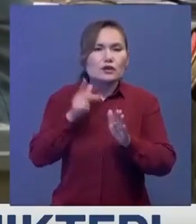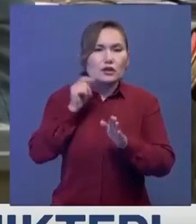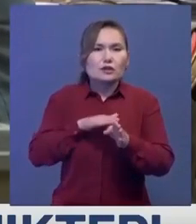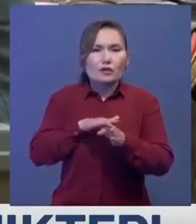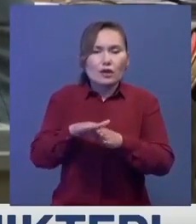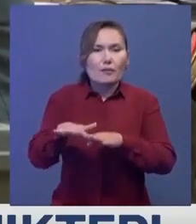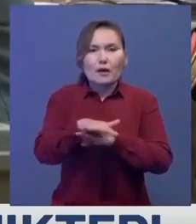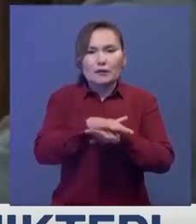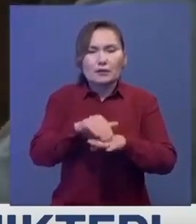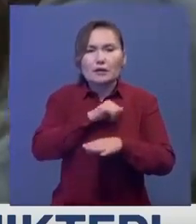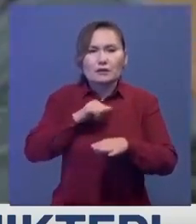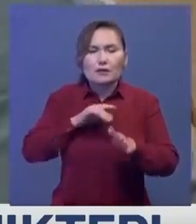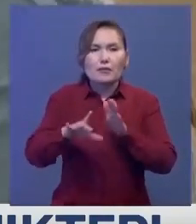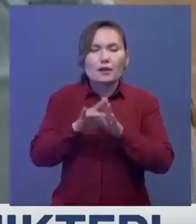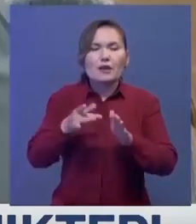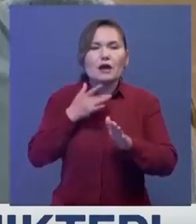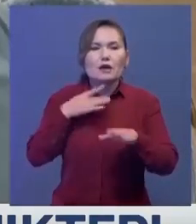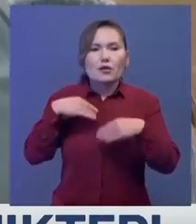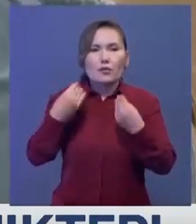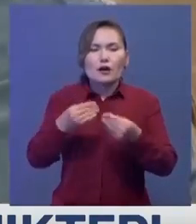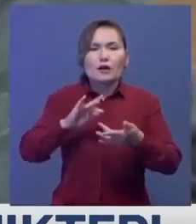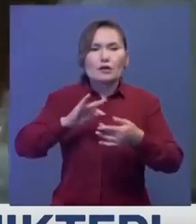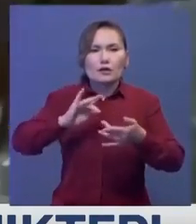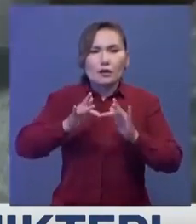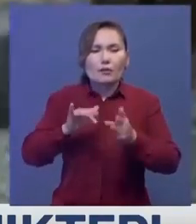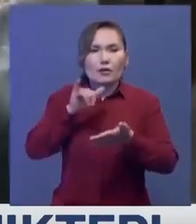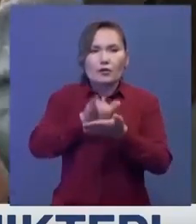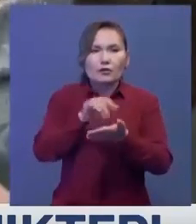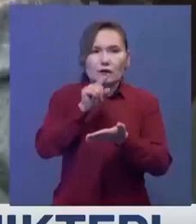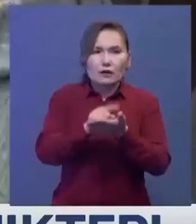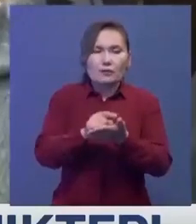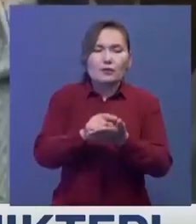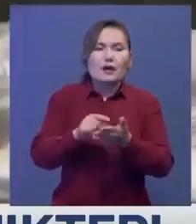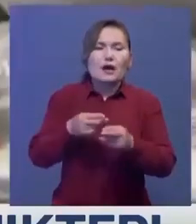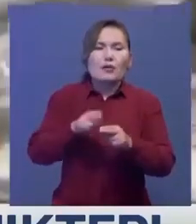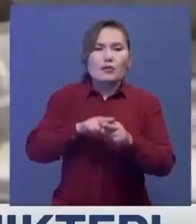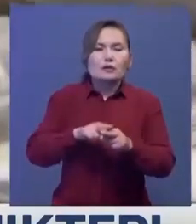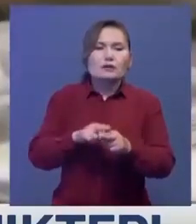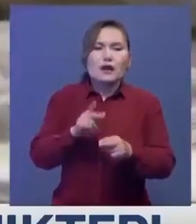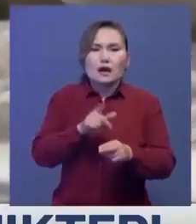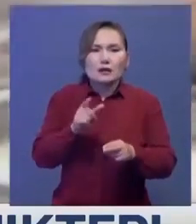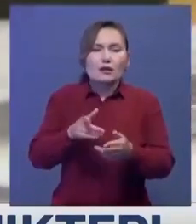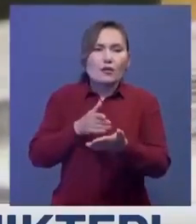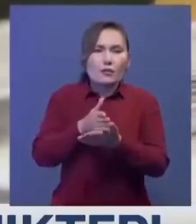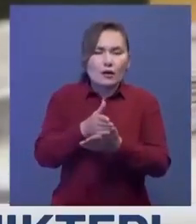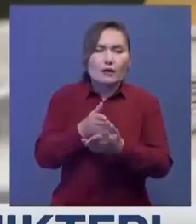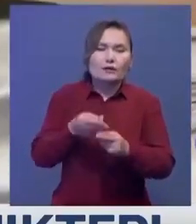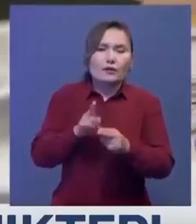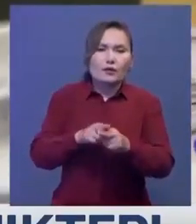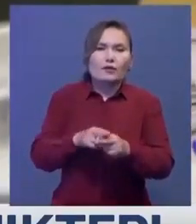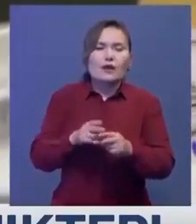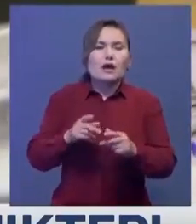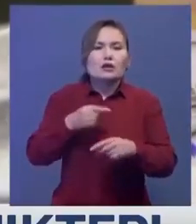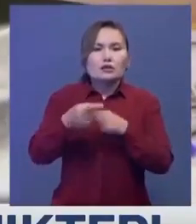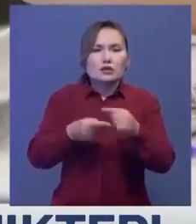азамат сайлай алады. Ол үшін дауыс беруші ретінде онлайн тіркелуі керек. Сайлаушының учаскеге барып немесе пошта арқылы дауыс беру құқығы